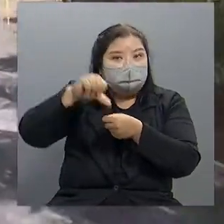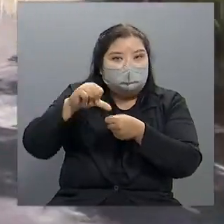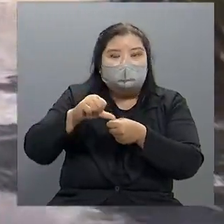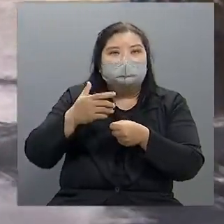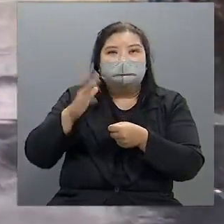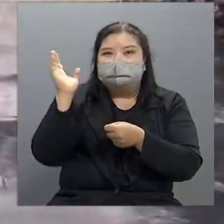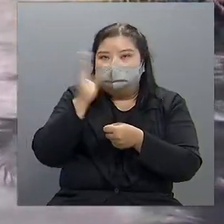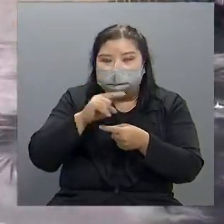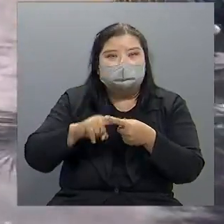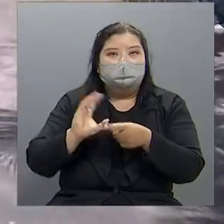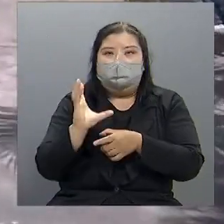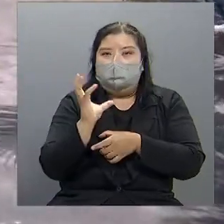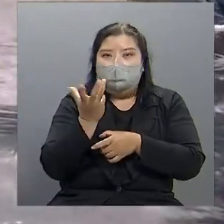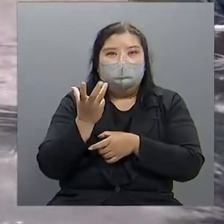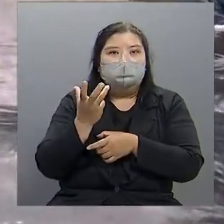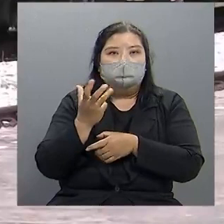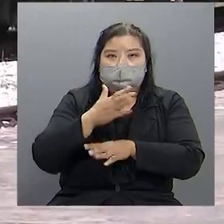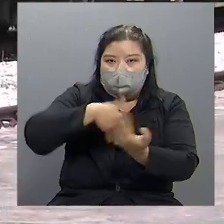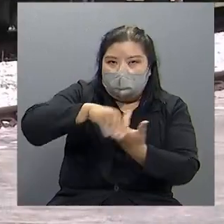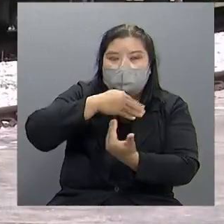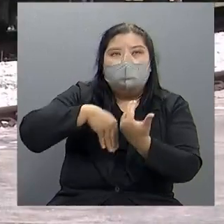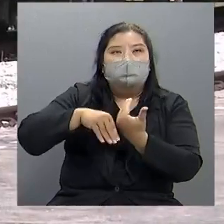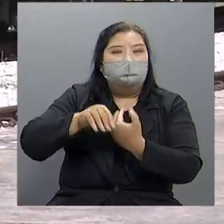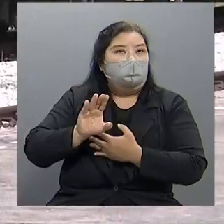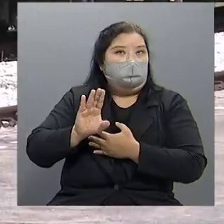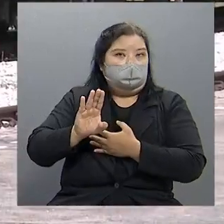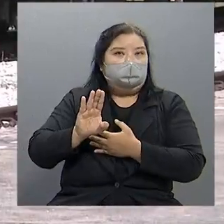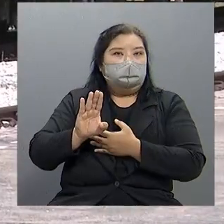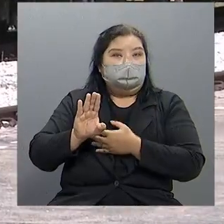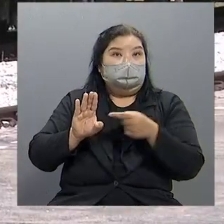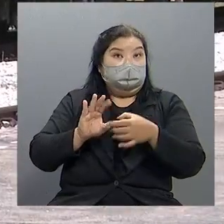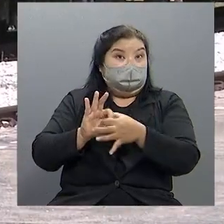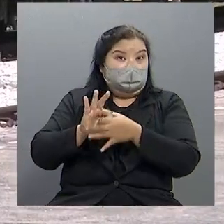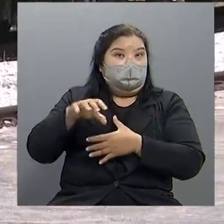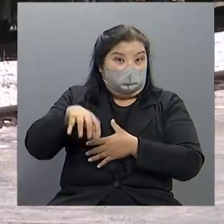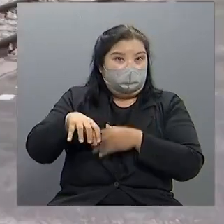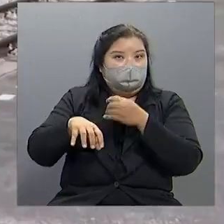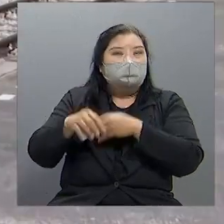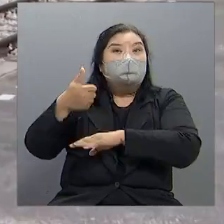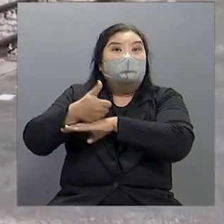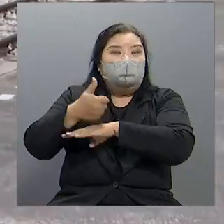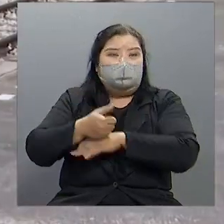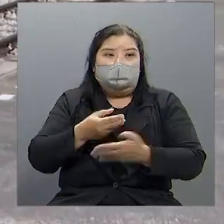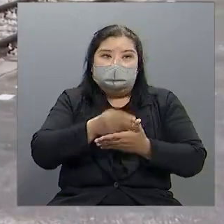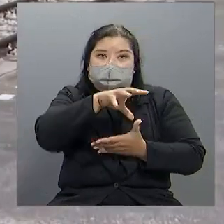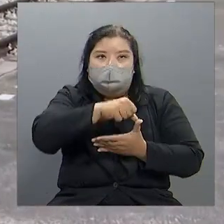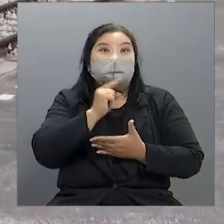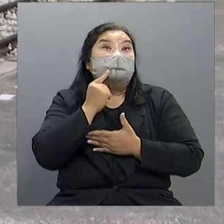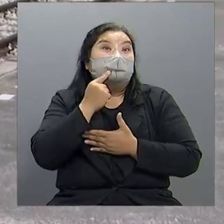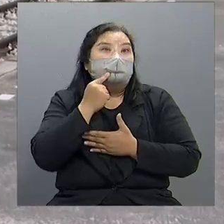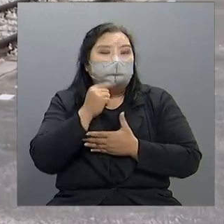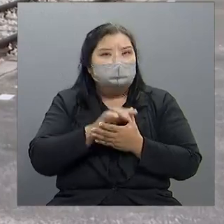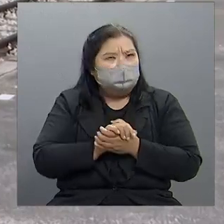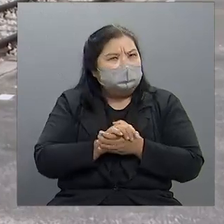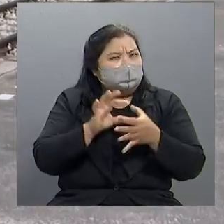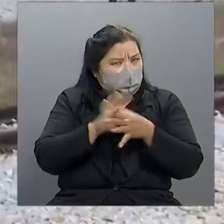ทผู้ว่าจ้างก็คือเจ้าของบริษัทเคมีพันแห่งหนึ่งที่อยู่ในนิคมอุตสาหกรรมเนี่ยค่ะรับซื้อเกลือเขาบอกว่าให้ความสำคัญเรื่องนี้